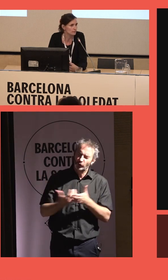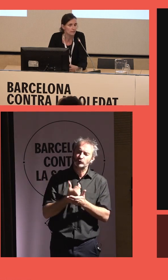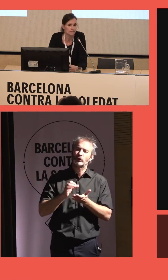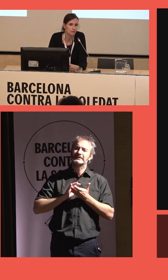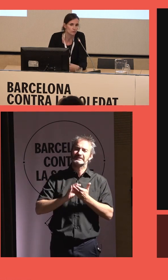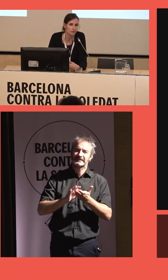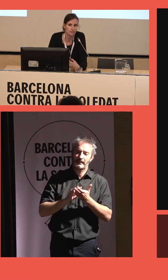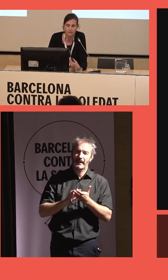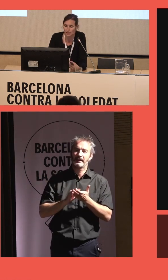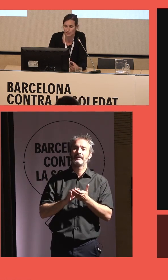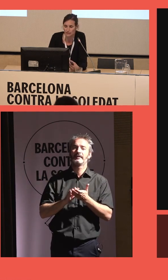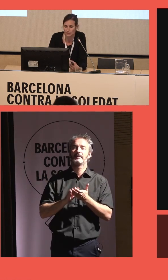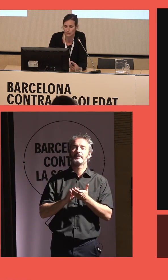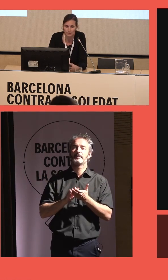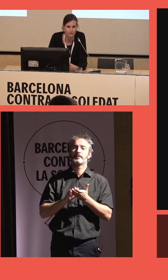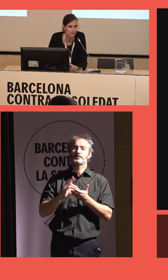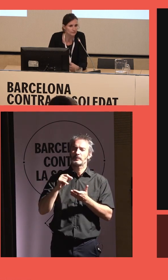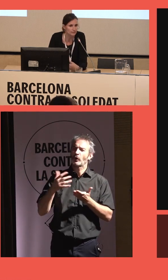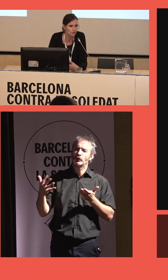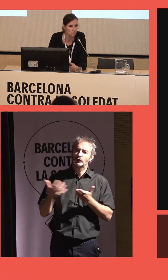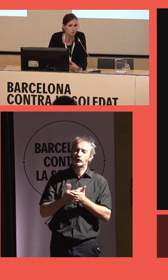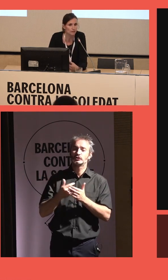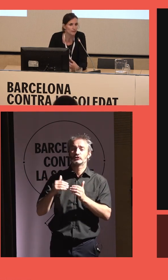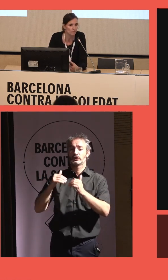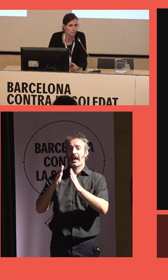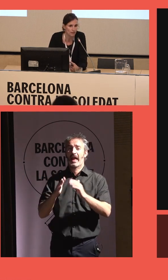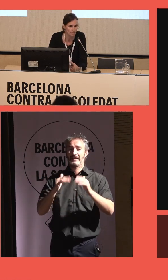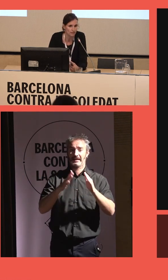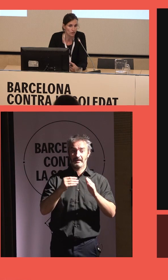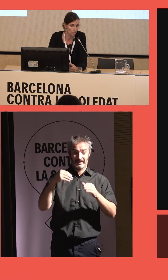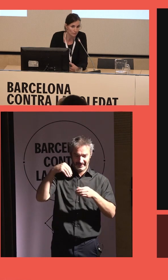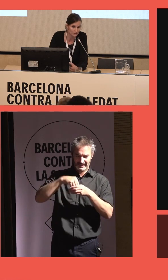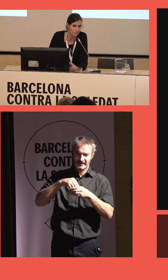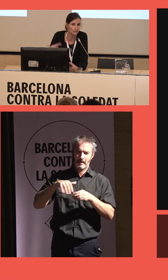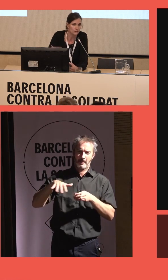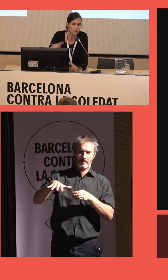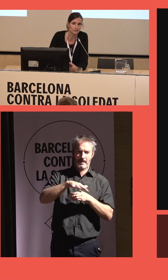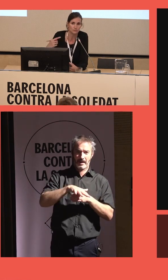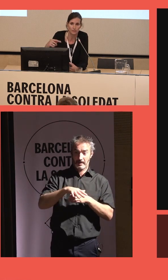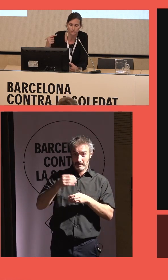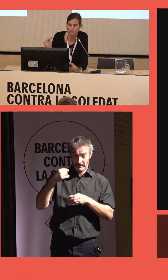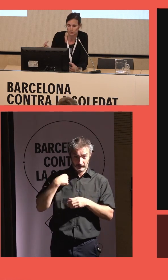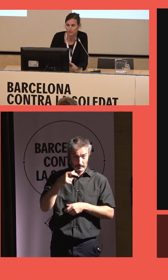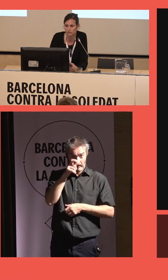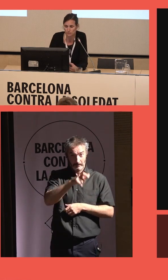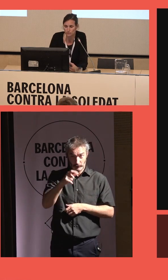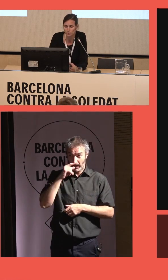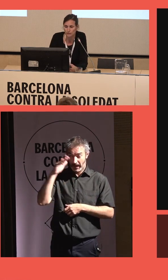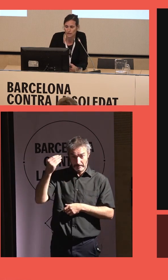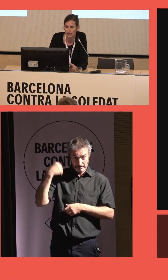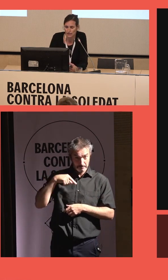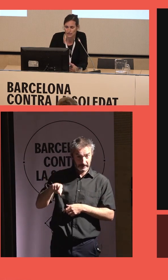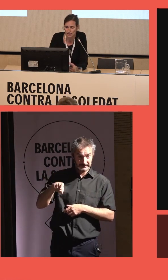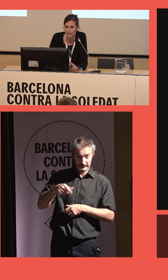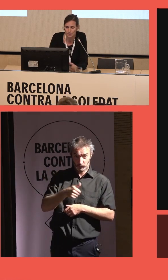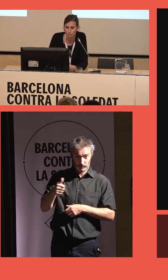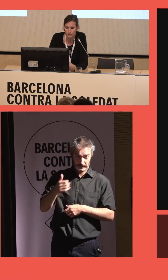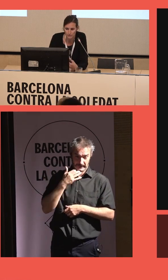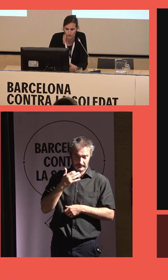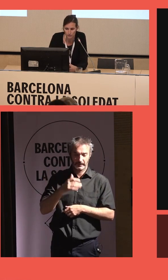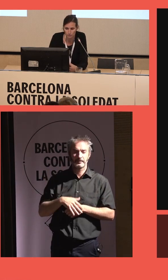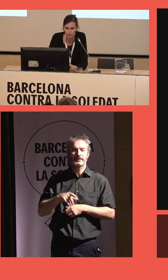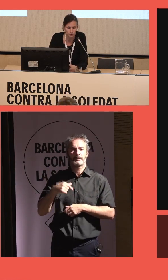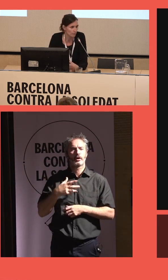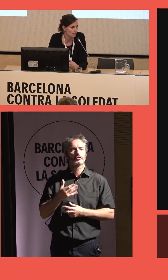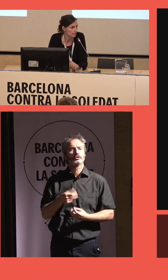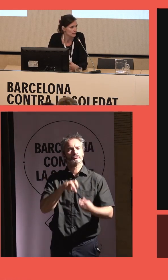serveis i tots els entitats i recursos que hi en un barri començant per les mateixes persones grans que ens